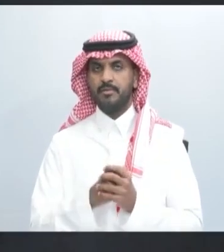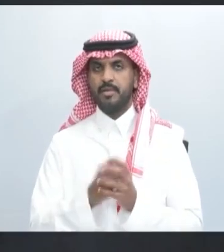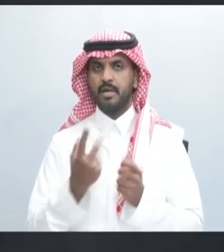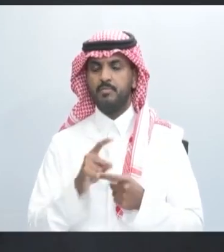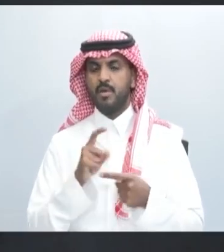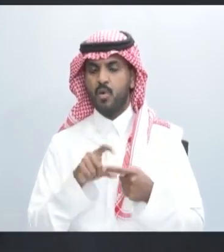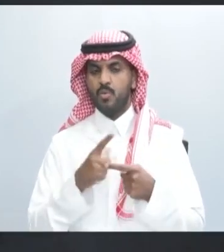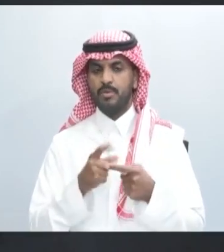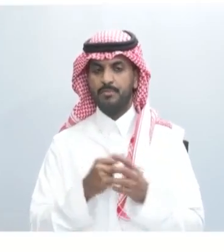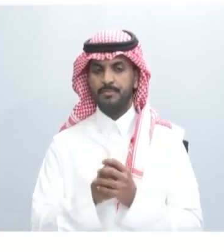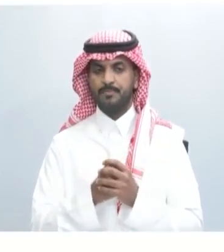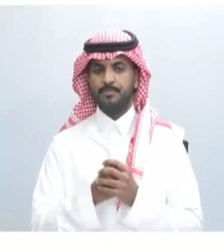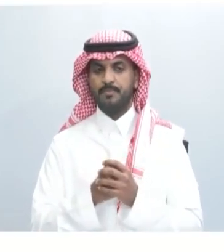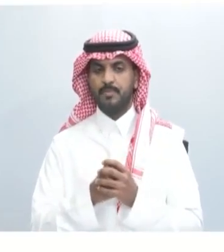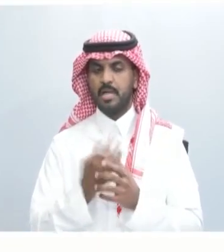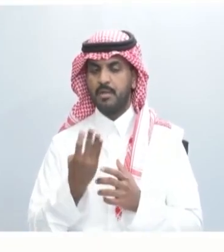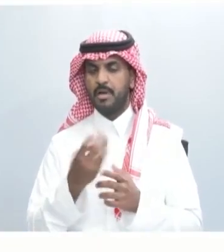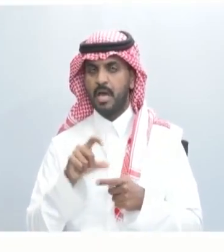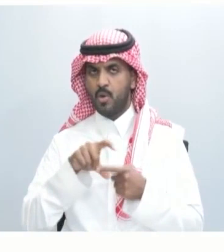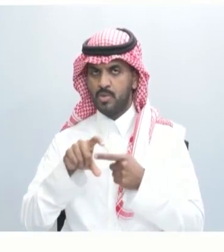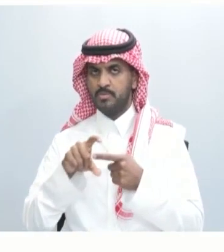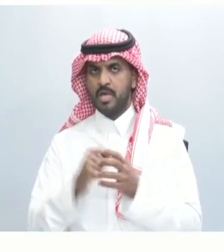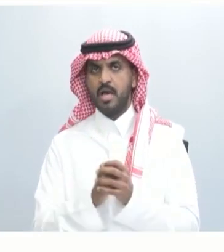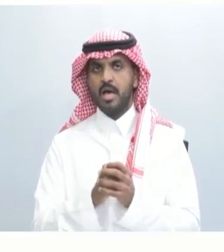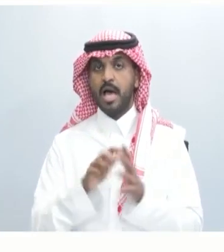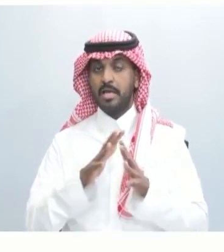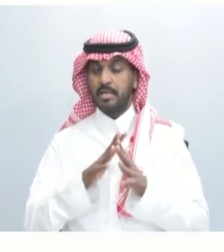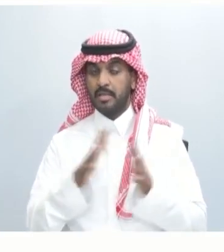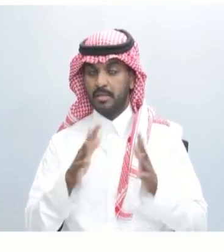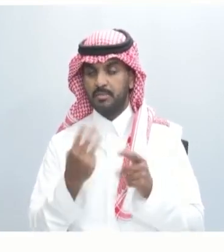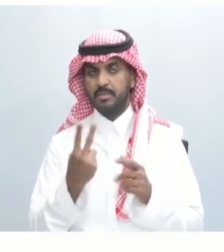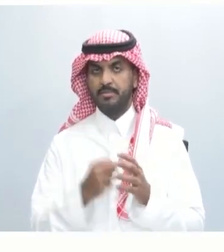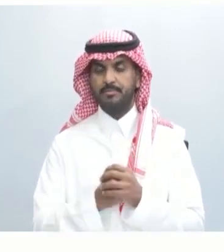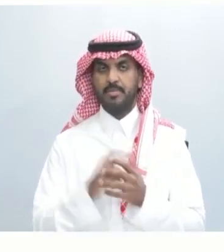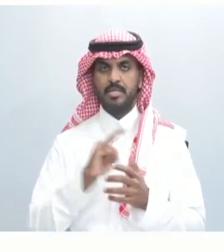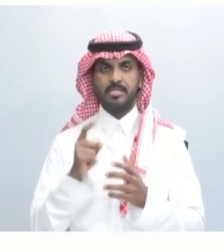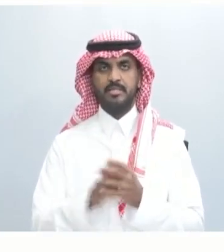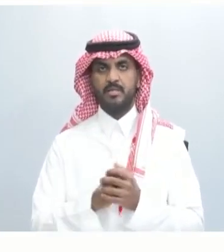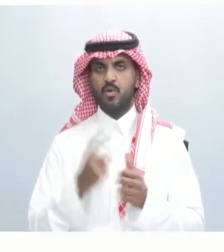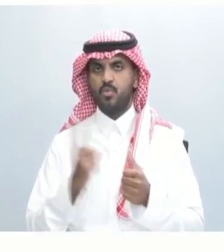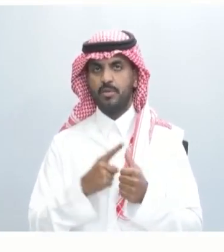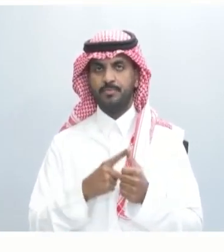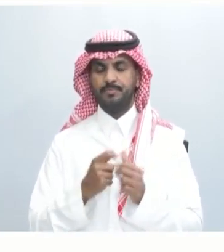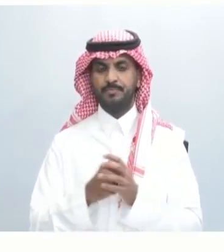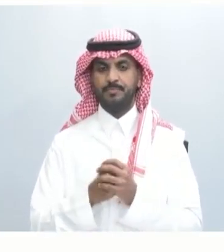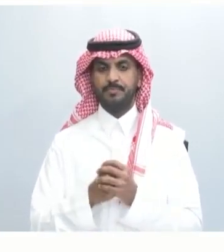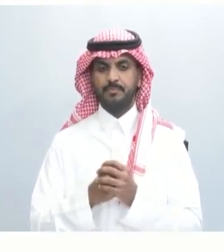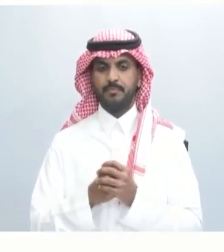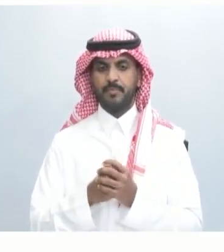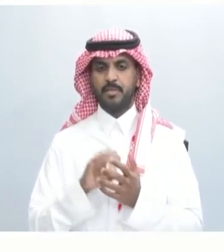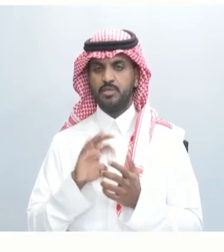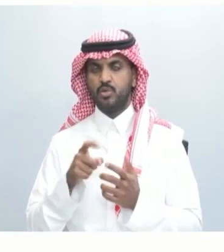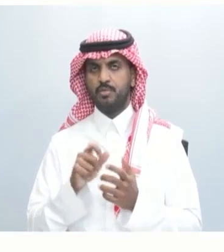اولي بينما الاربعه قواسمها اكثر من اثنان اذا ليست اول بارك الله فيكم اذا